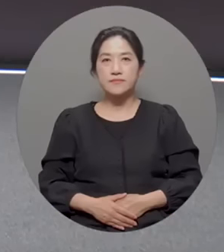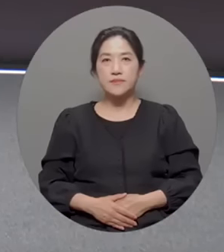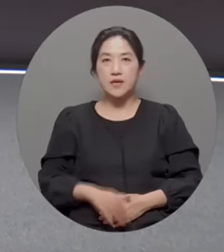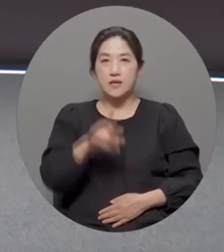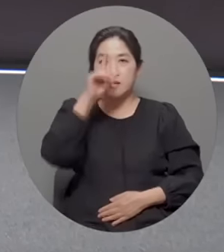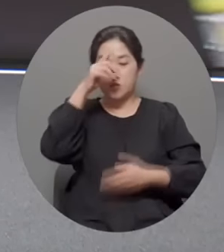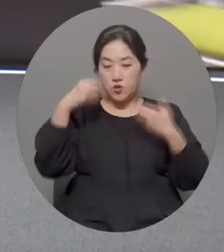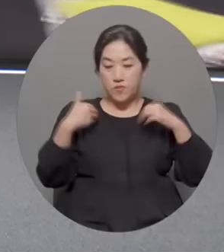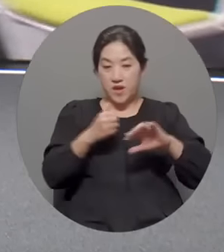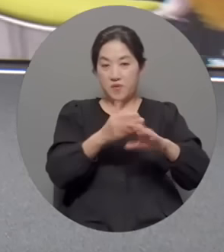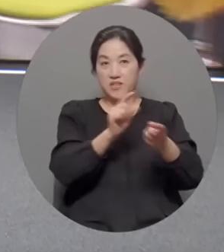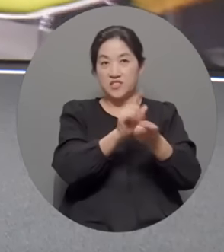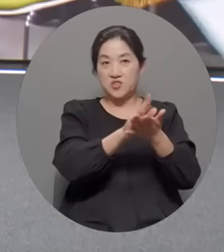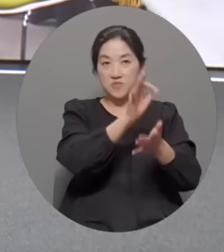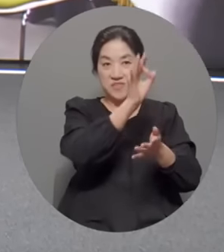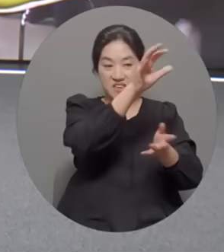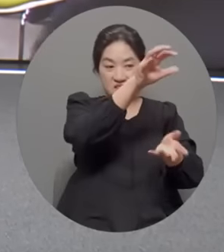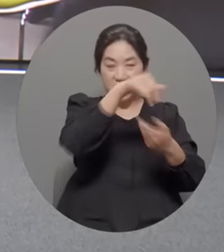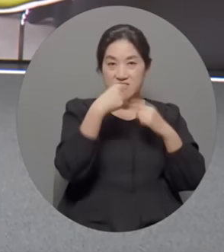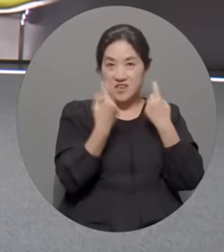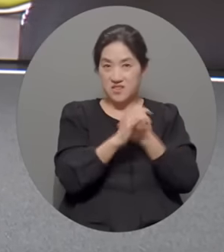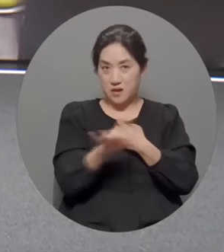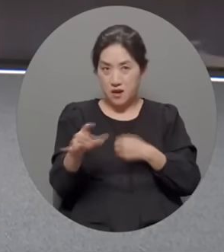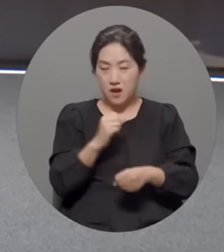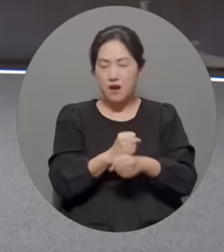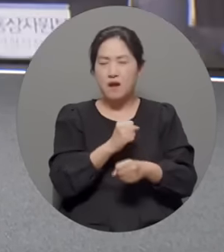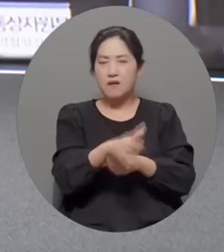정부는 해외 직구 제품에 대해 KC 인증을